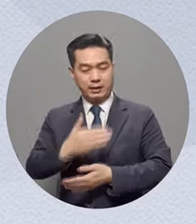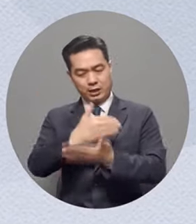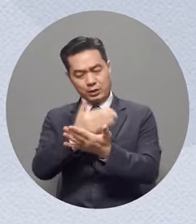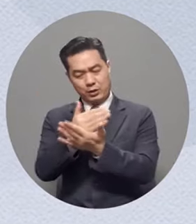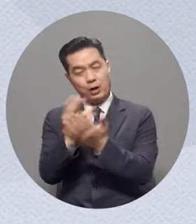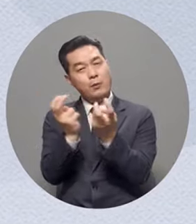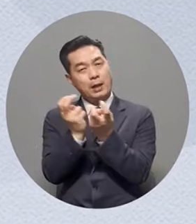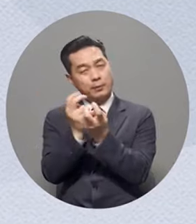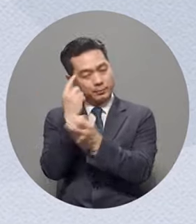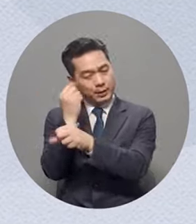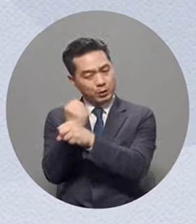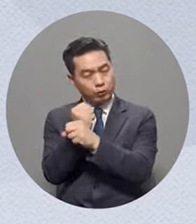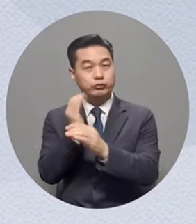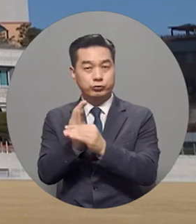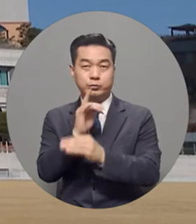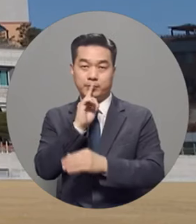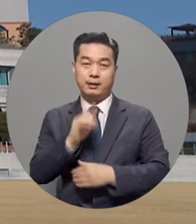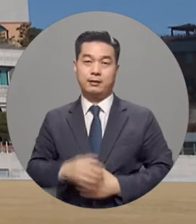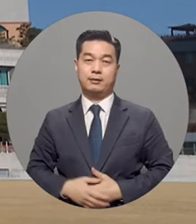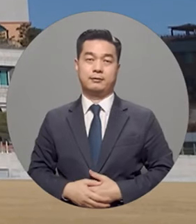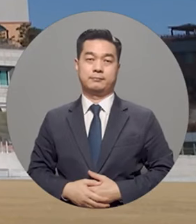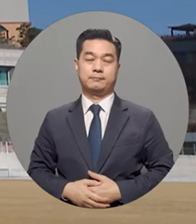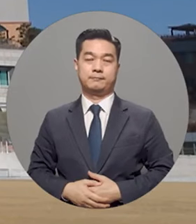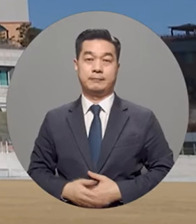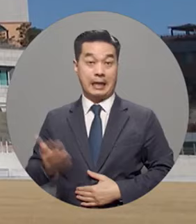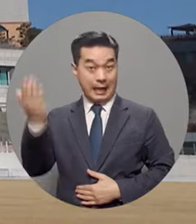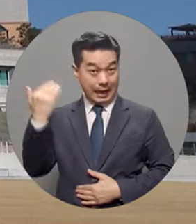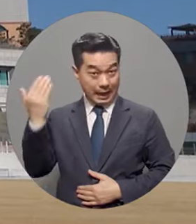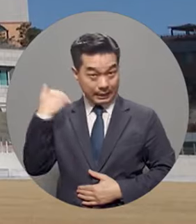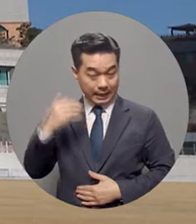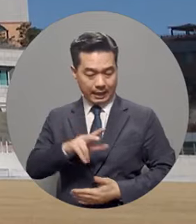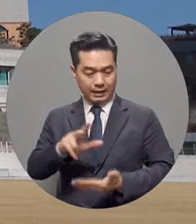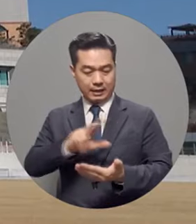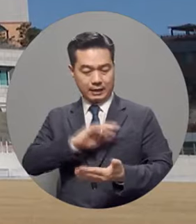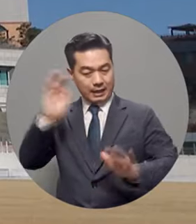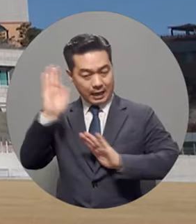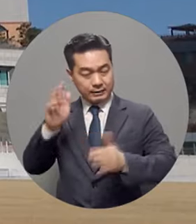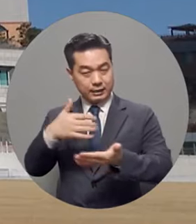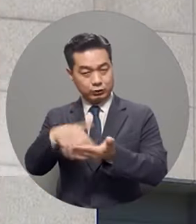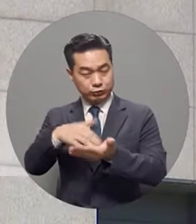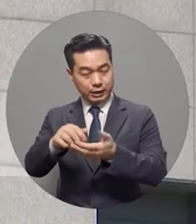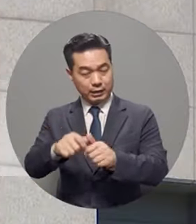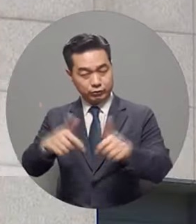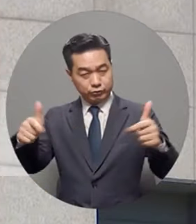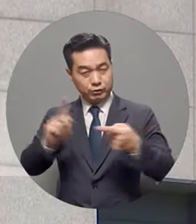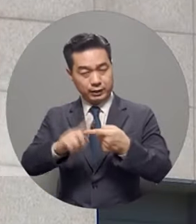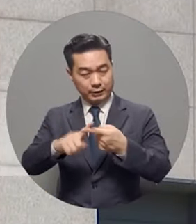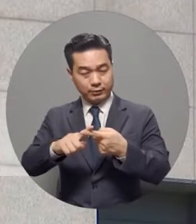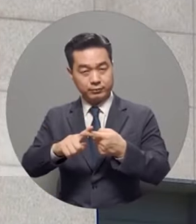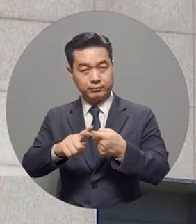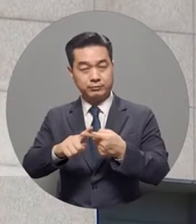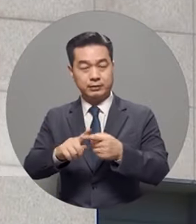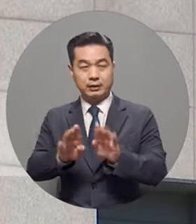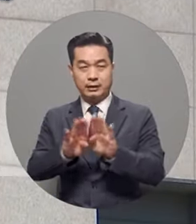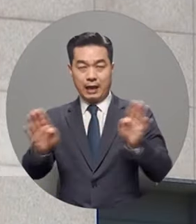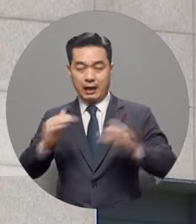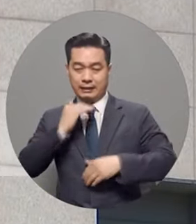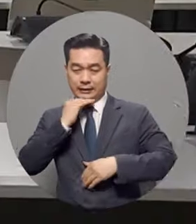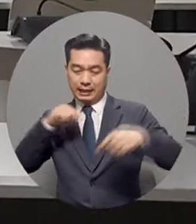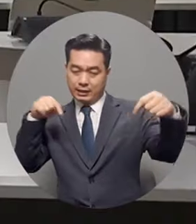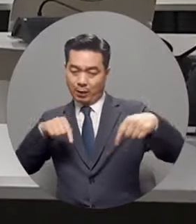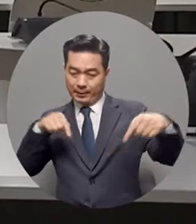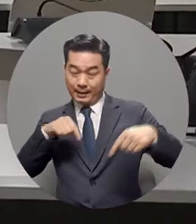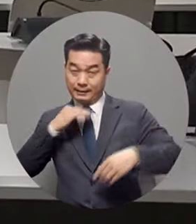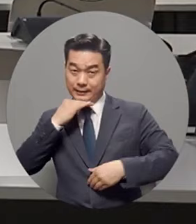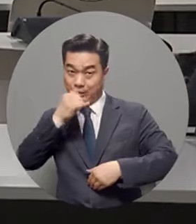하나로 검토하고 있다고 밝혔습니다 한때 증원 의에 대해 열려 있다는 대통령실 관계자의 발언에 협상 가능성이 제기되기도